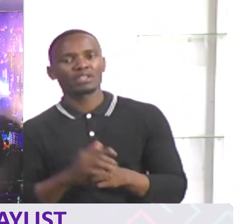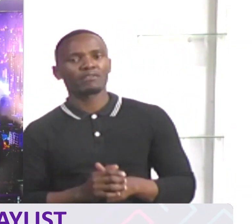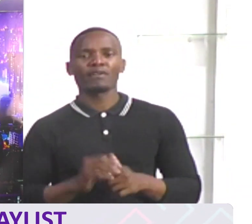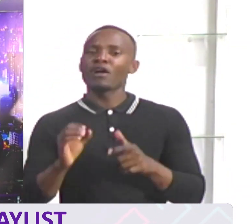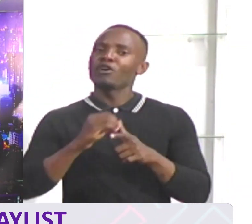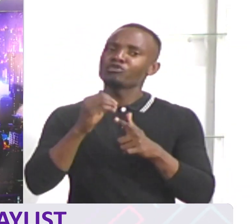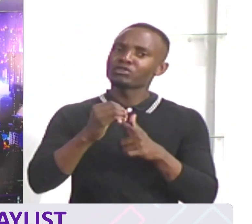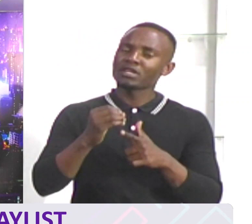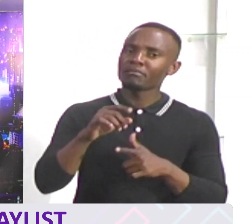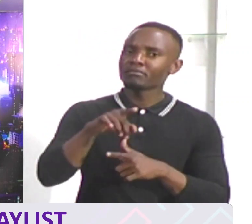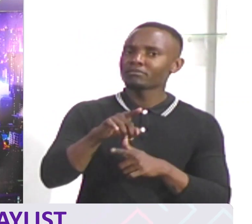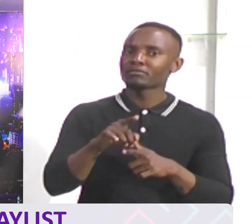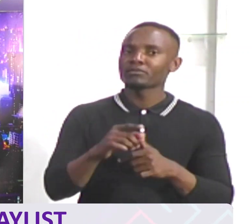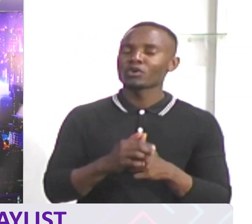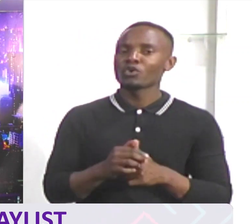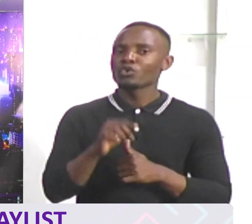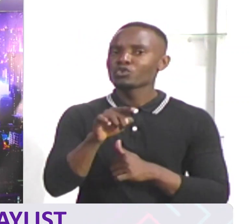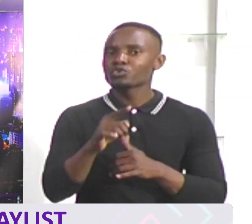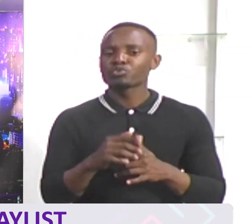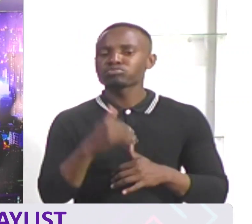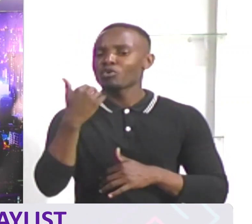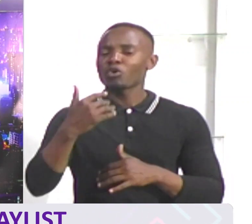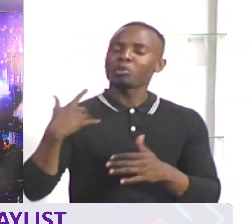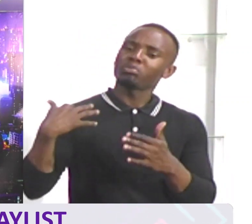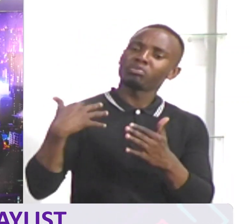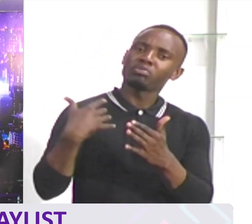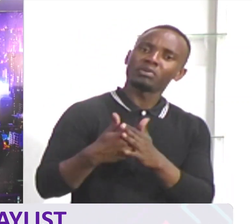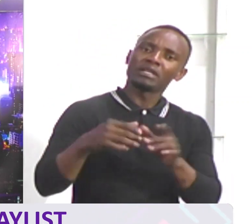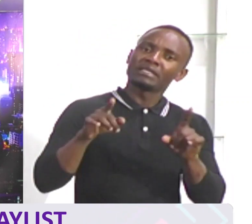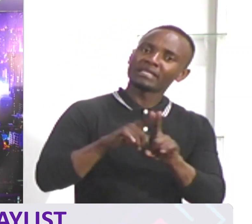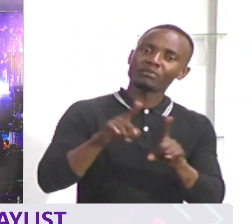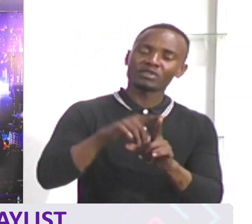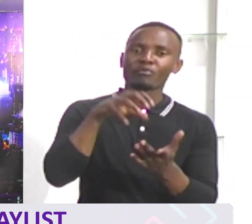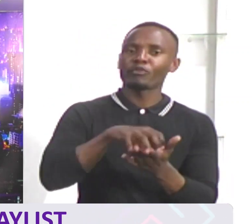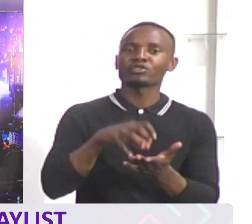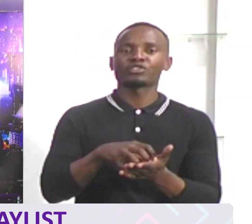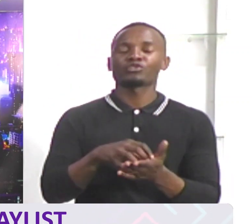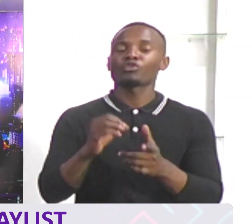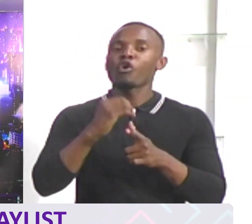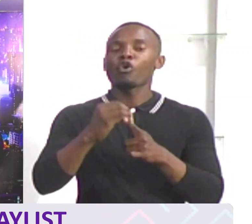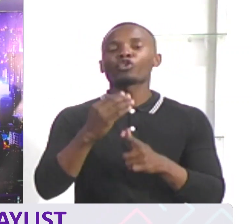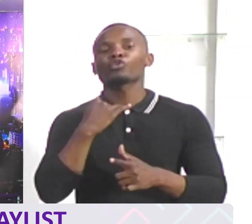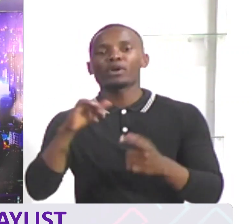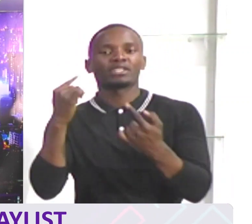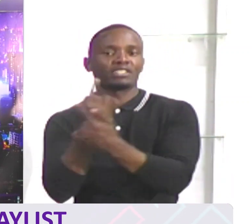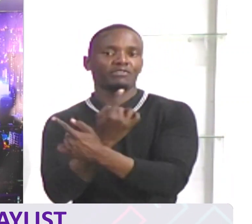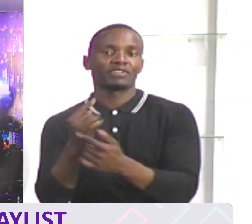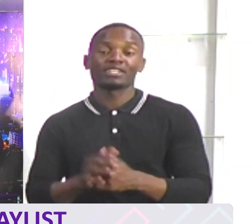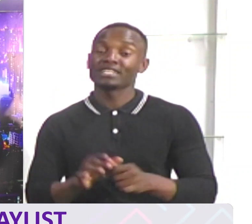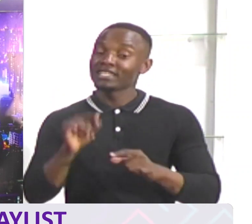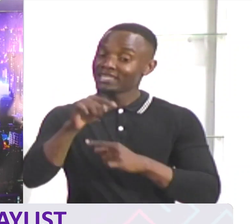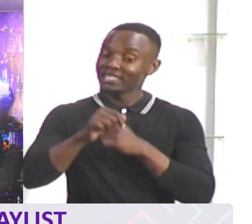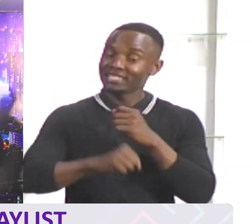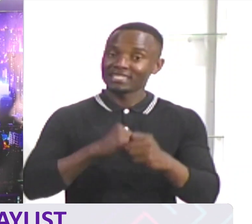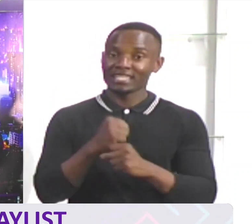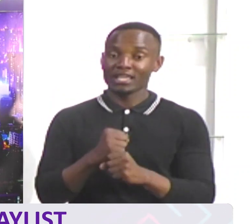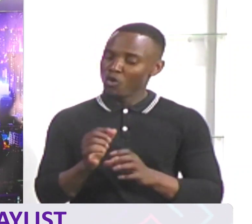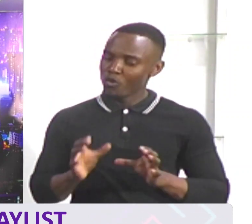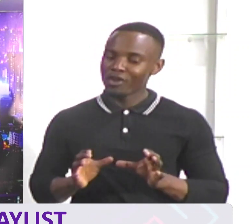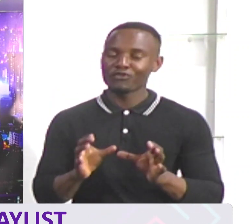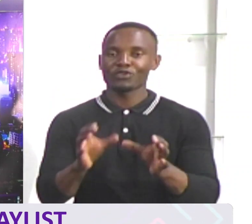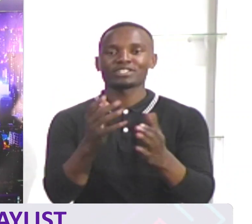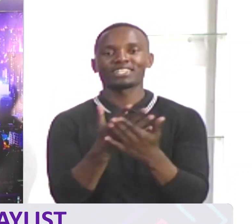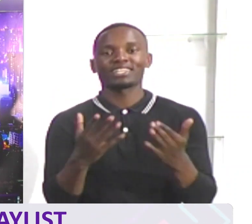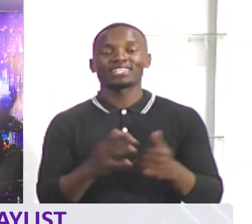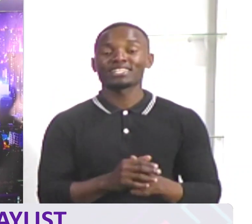cocoon? Elimeku kijenga hiyo miaka yote mpaka 2023 ama naje mtu wangu. Hii ndio ile makomezi ile imesema ni kufosi. Ni ya kufosi. 2023 ile